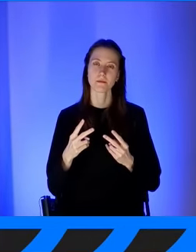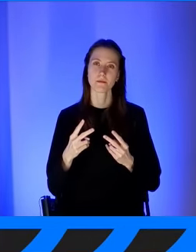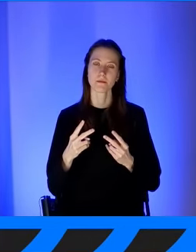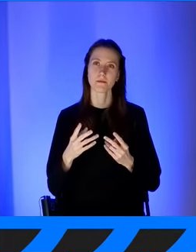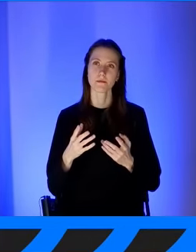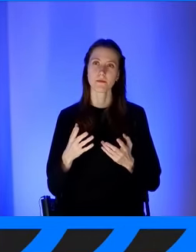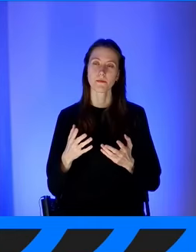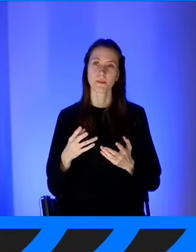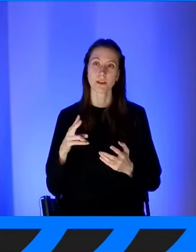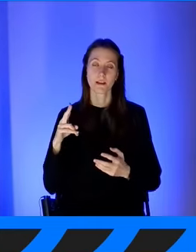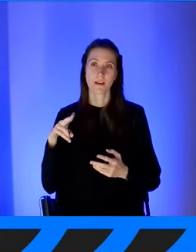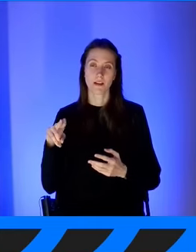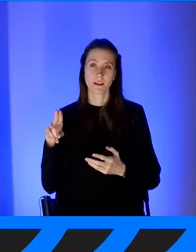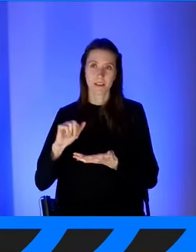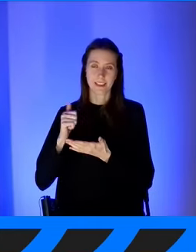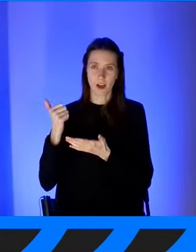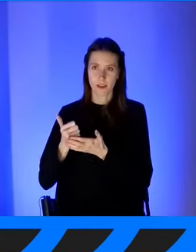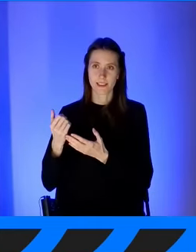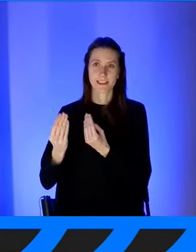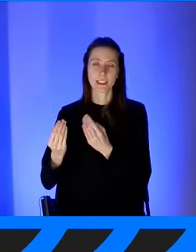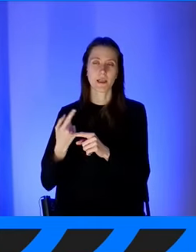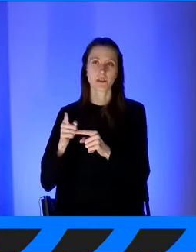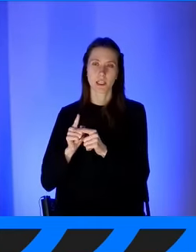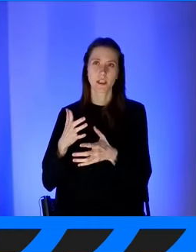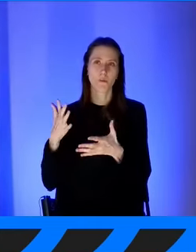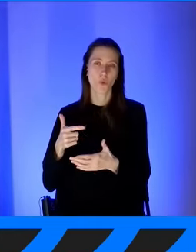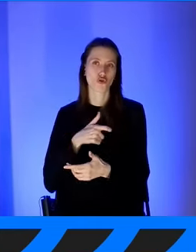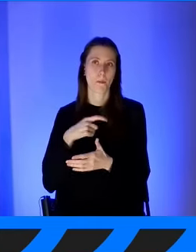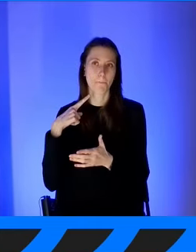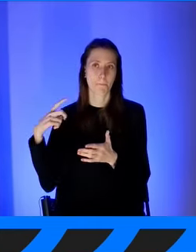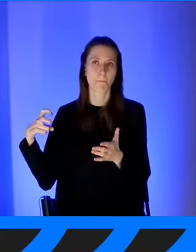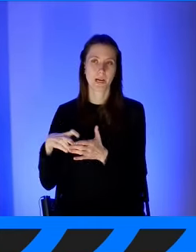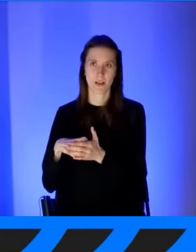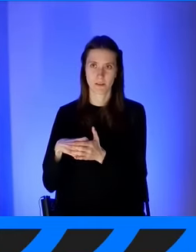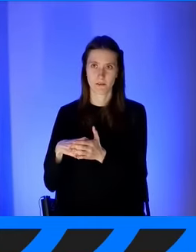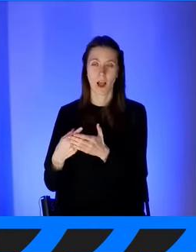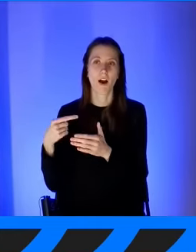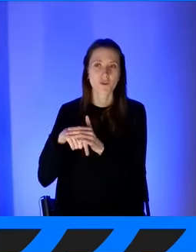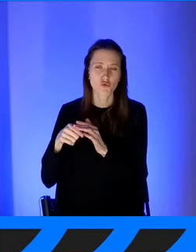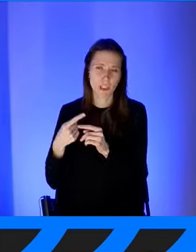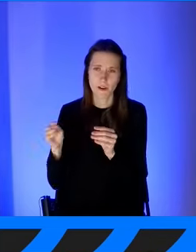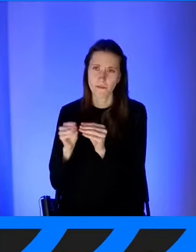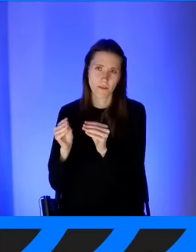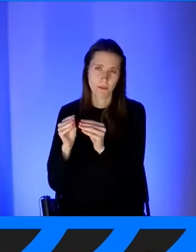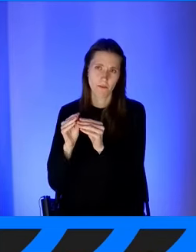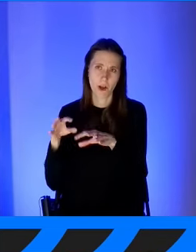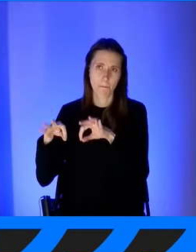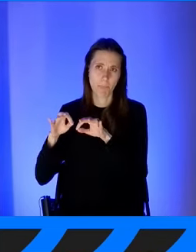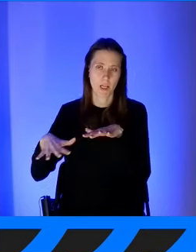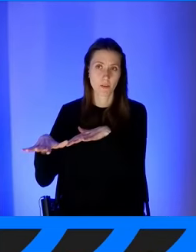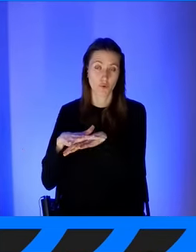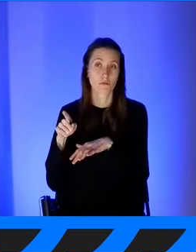Как бы Direct Games — это такой больше брендовая история. Под капотом это все та же платформа. А то есть у нее есть некоторые там расширения,